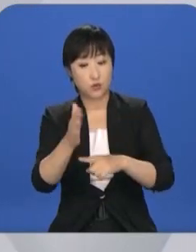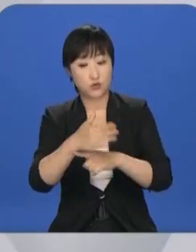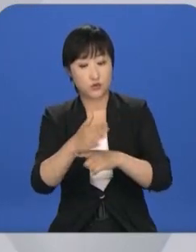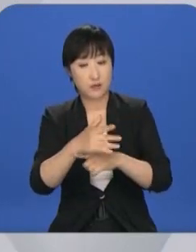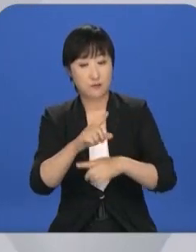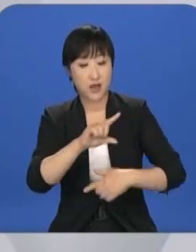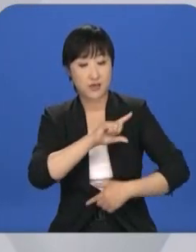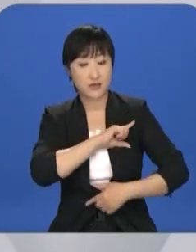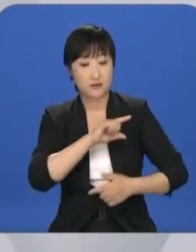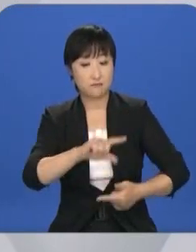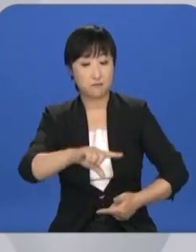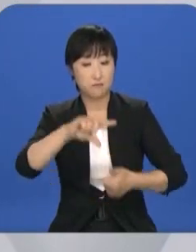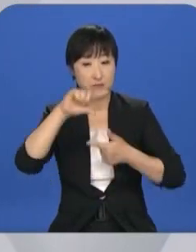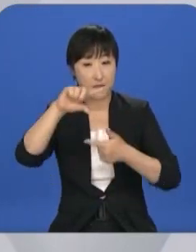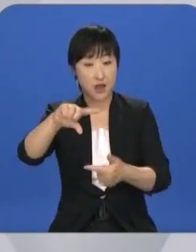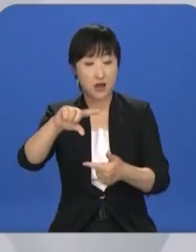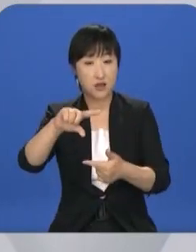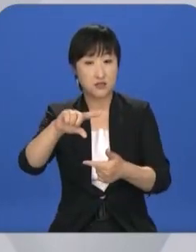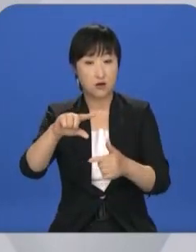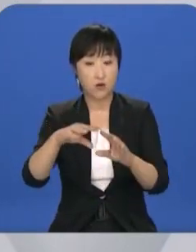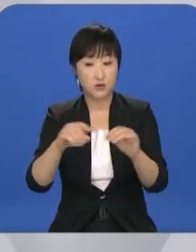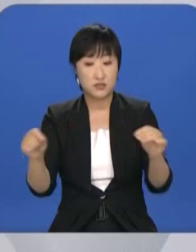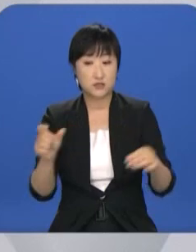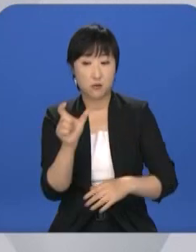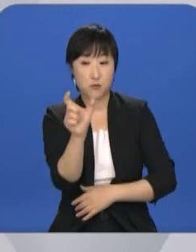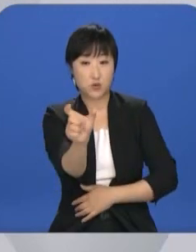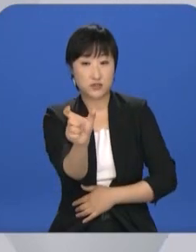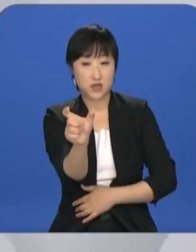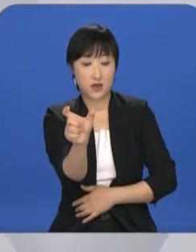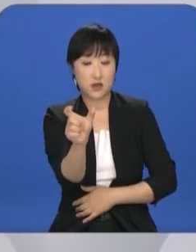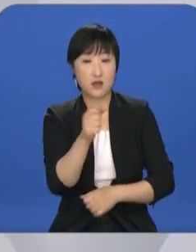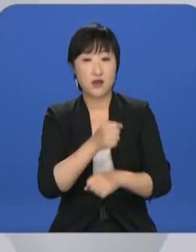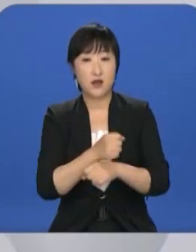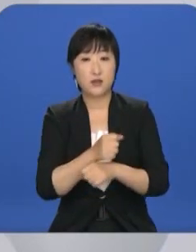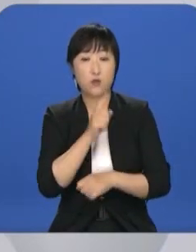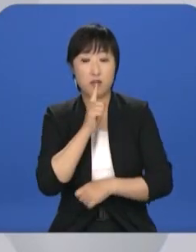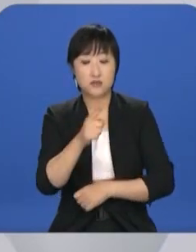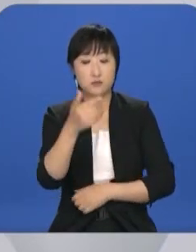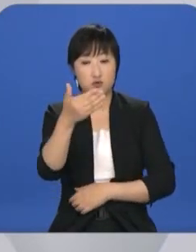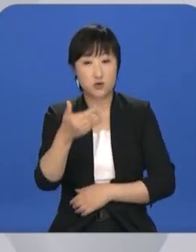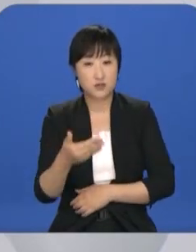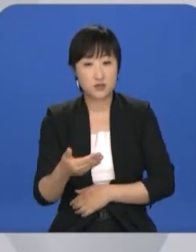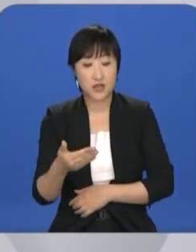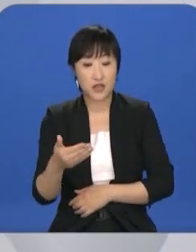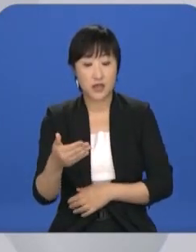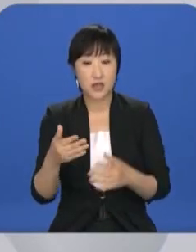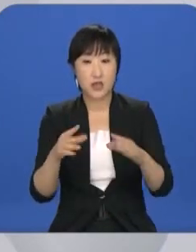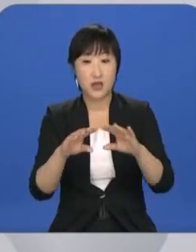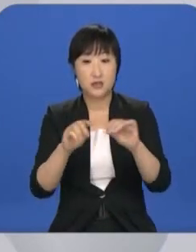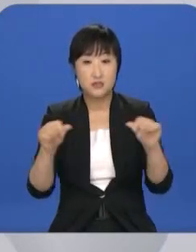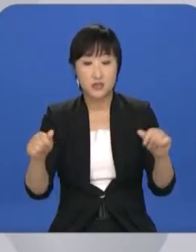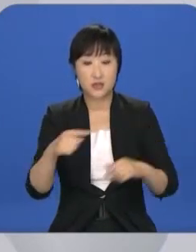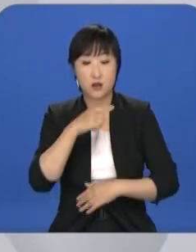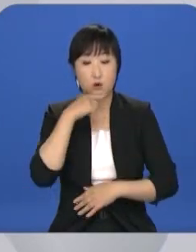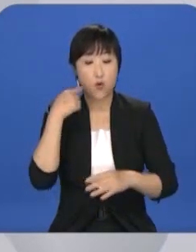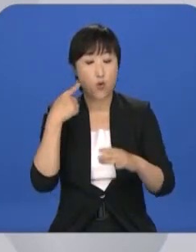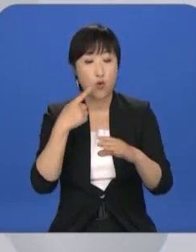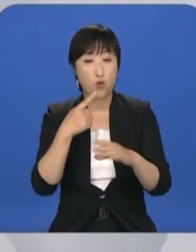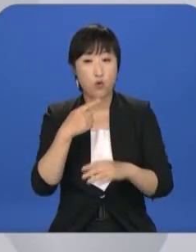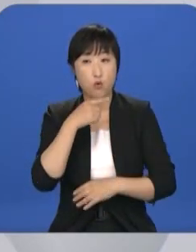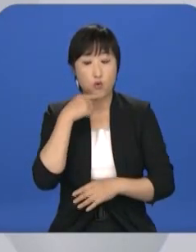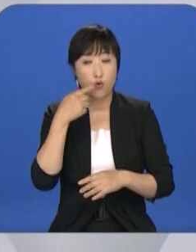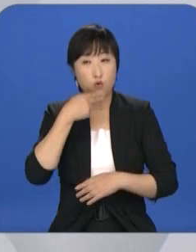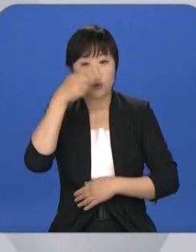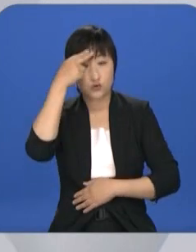농수산물 브랜드화로 지리적 표시제를 하신다고 하셨는데요. 지금 지리적 표시제는 홍주,